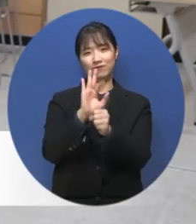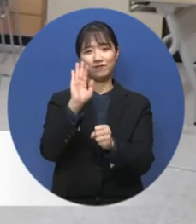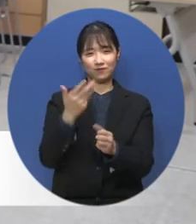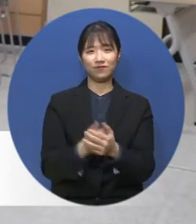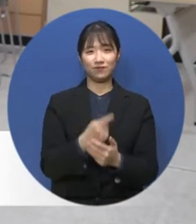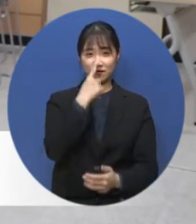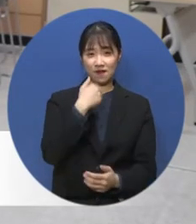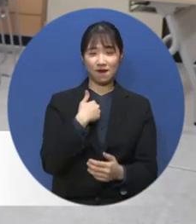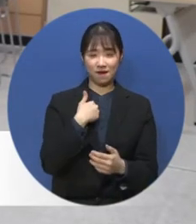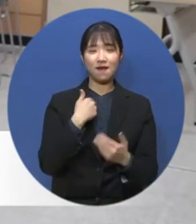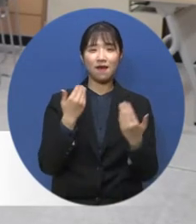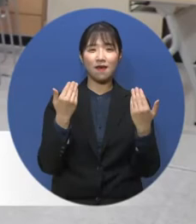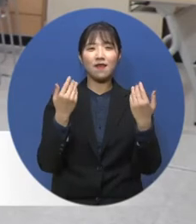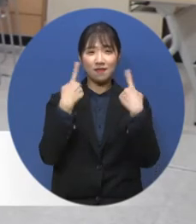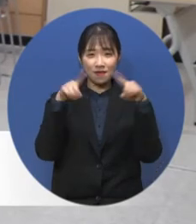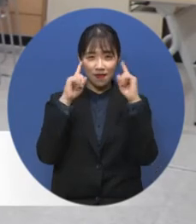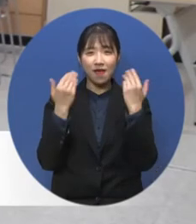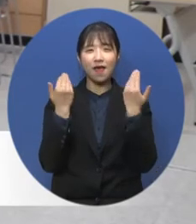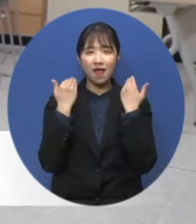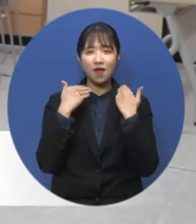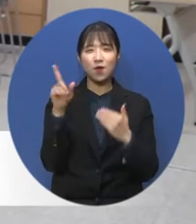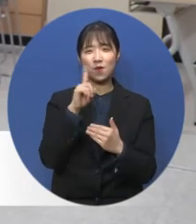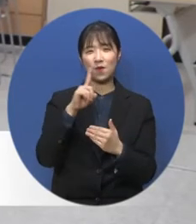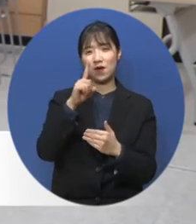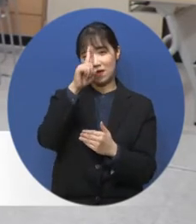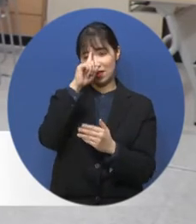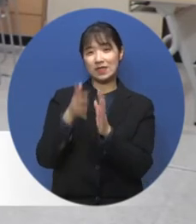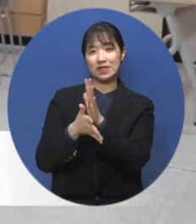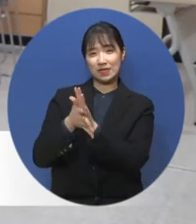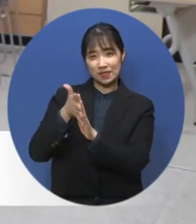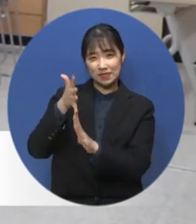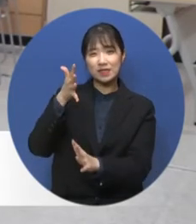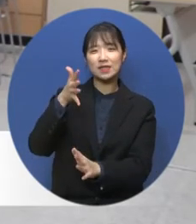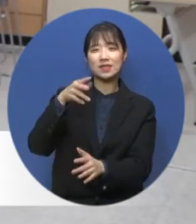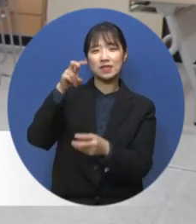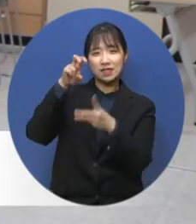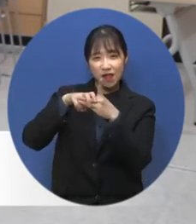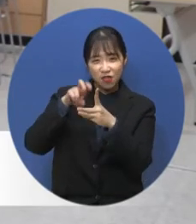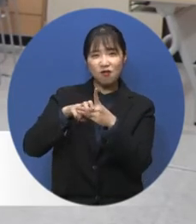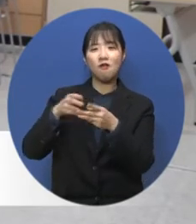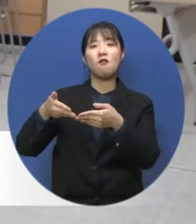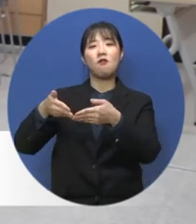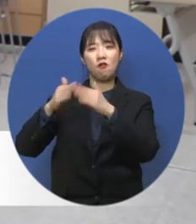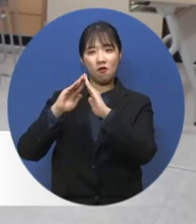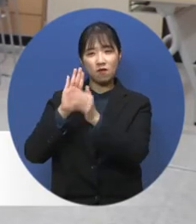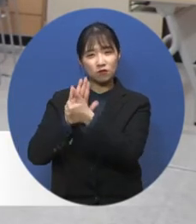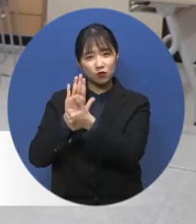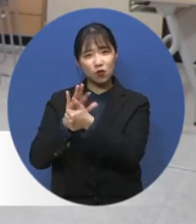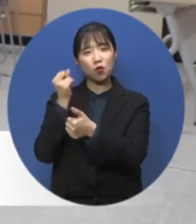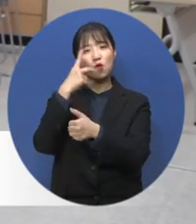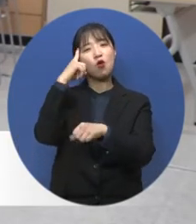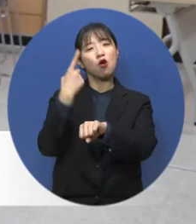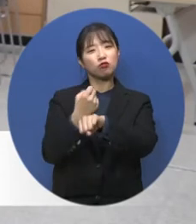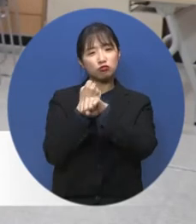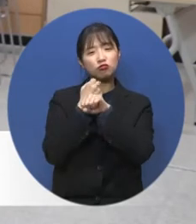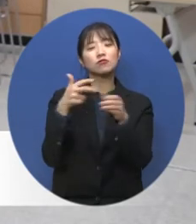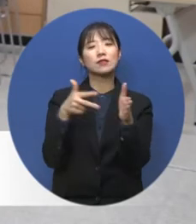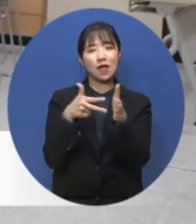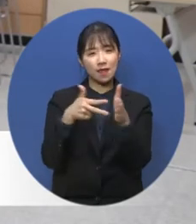저희 순천대학은 순천시의 순천천연물센터의 지원과 연구재단의